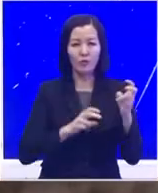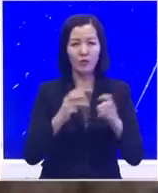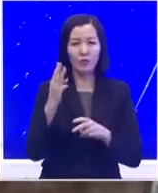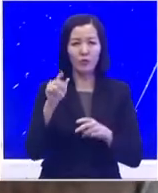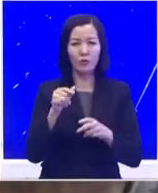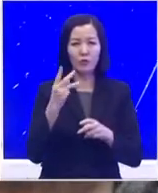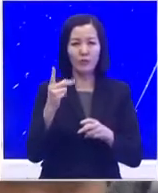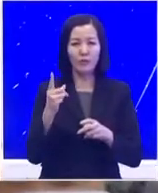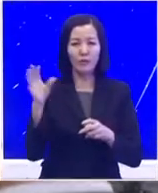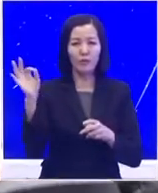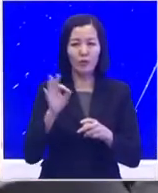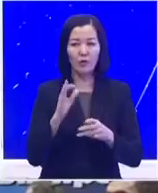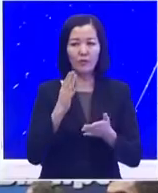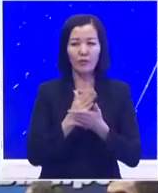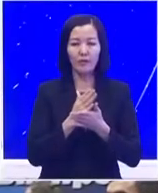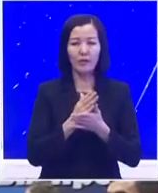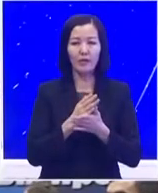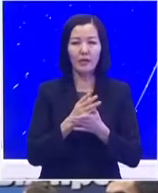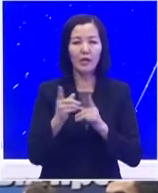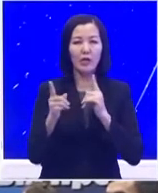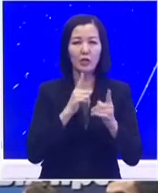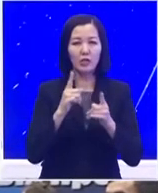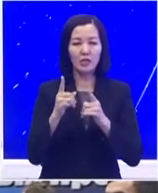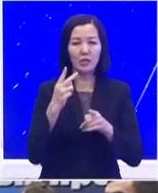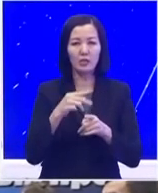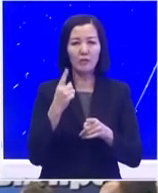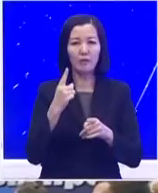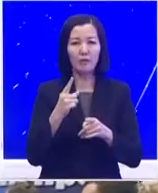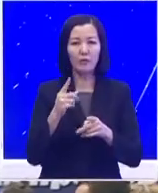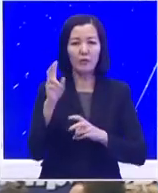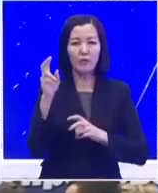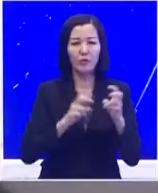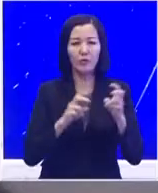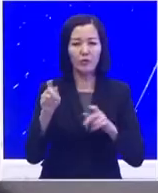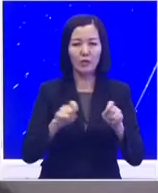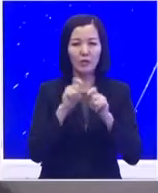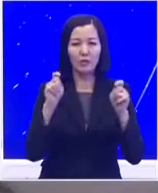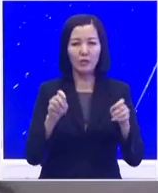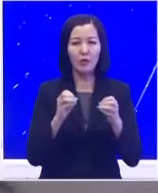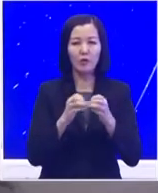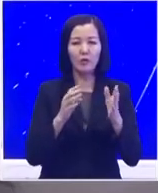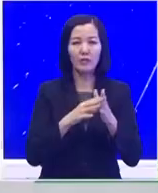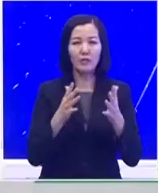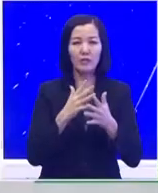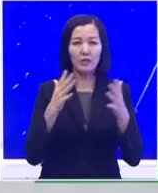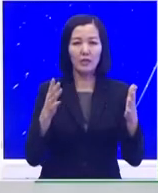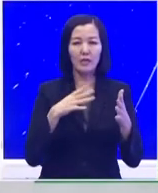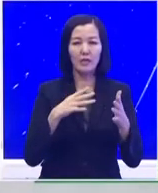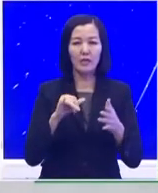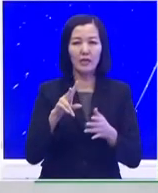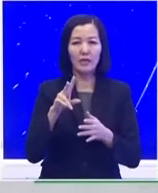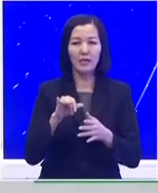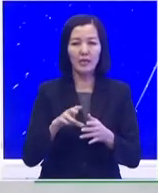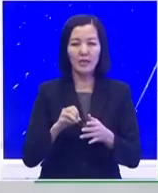3-тен 1 бөлігін беріп отыр. Есептік кезеңде 21 өндіріс орны ашылып, 18-і ауқымын кеңейтіпті. Әлеліктер